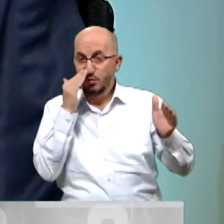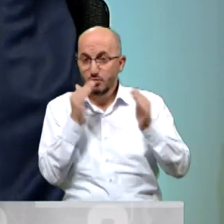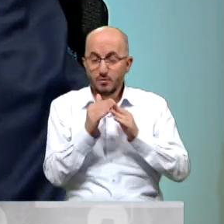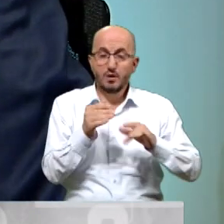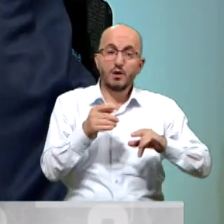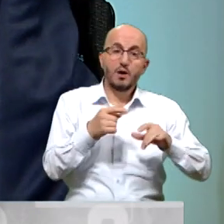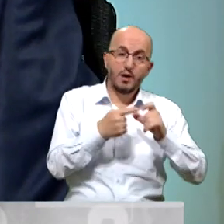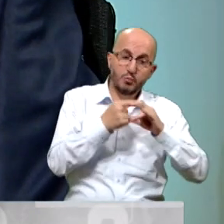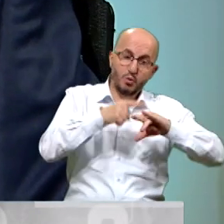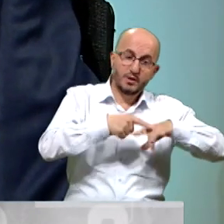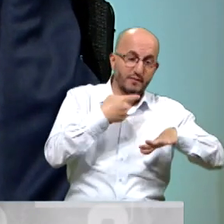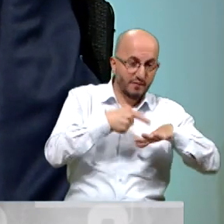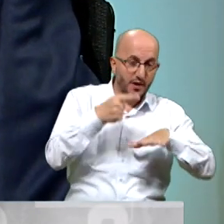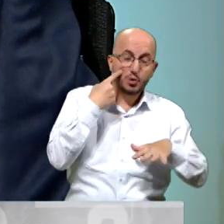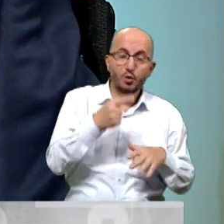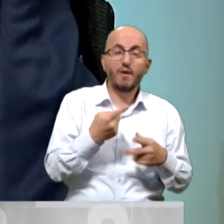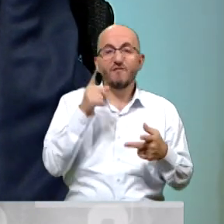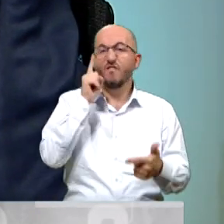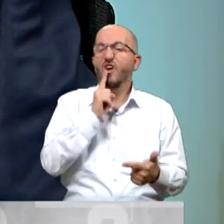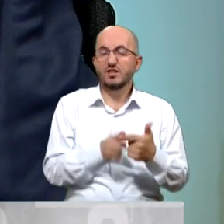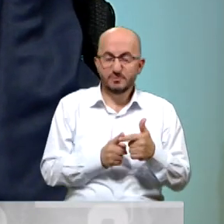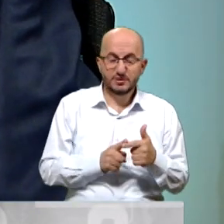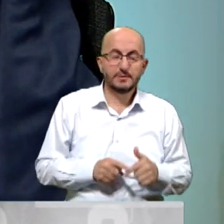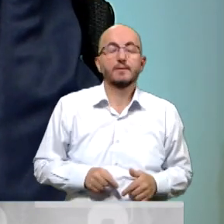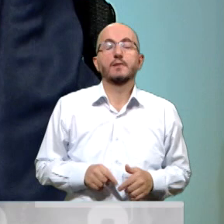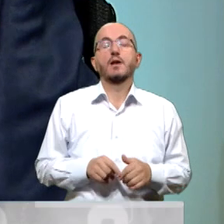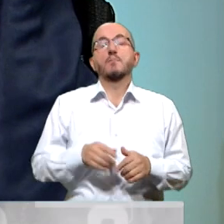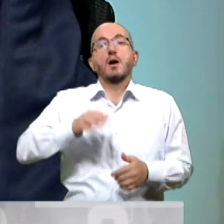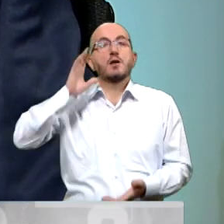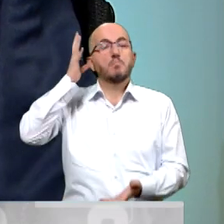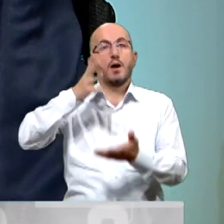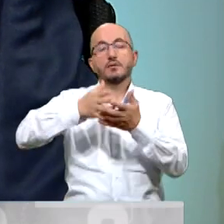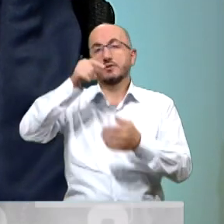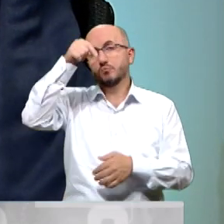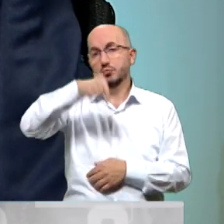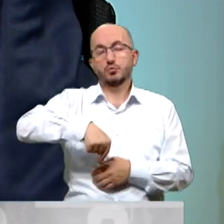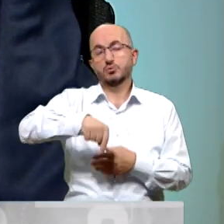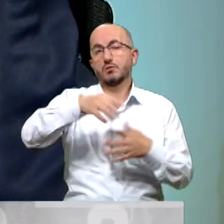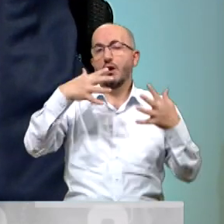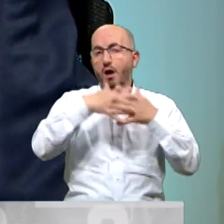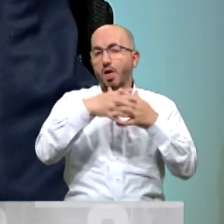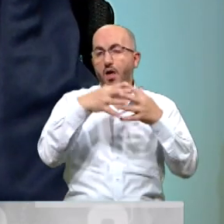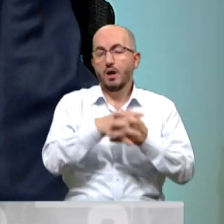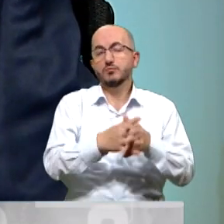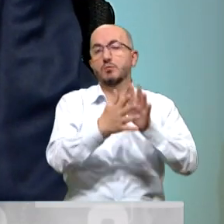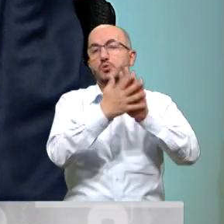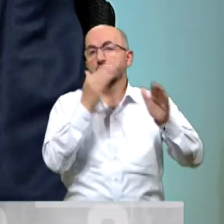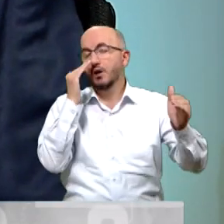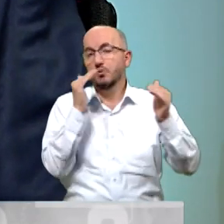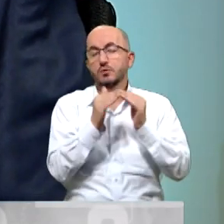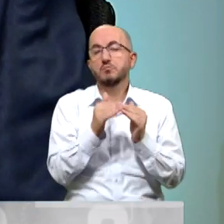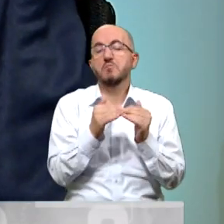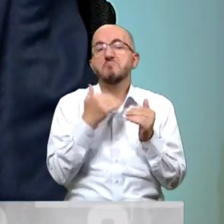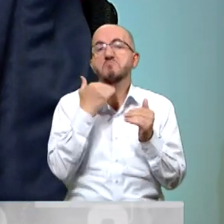göre vaciptir. Ama ibadetin bugünkü şartlarda, kalabalıkta bu sıraya uyma